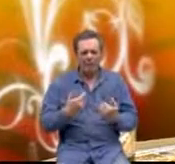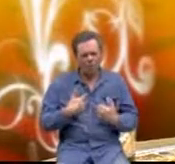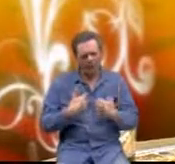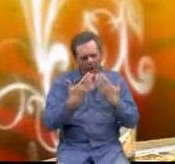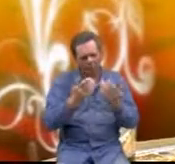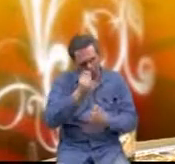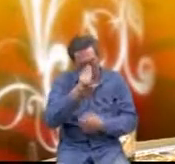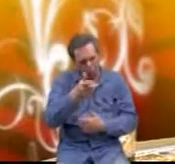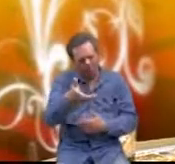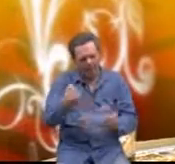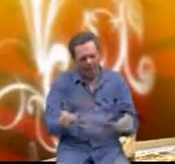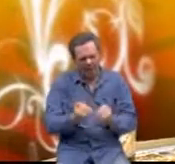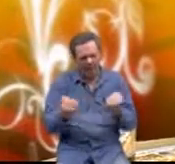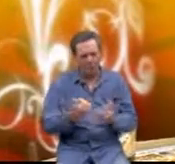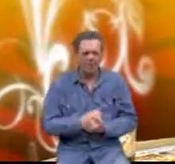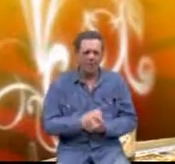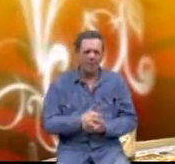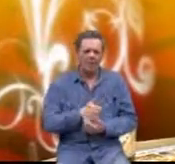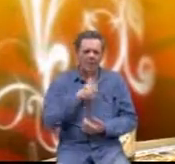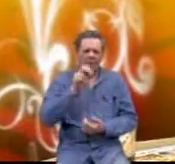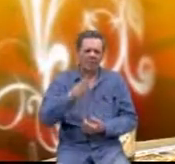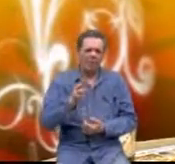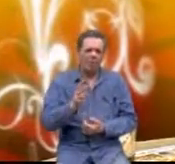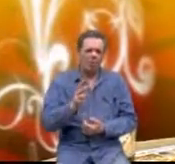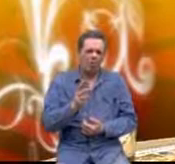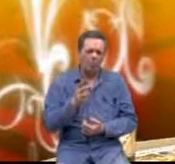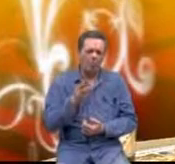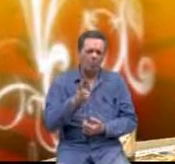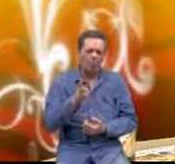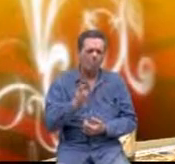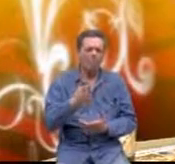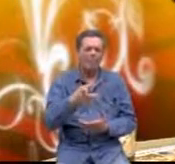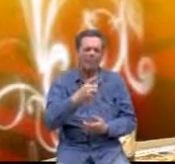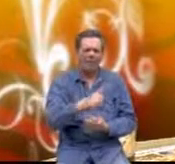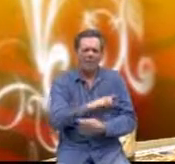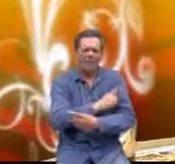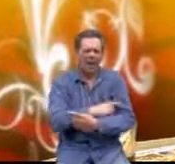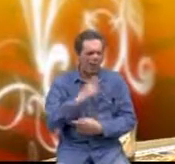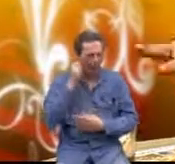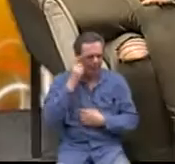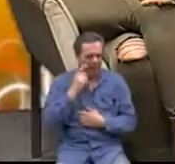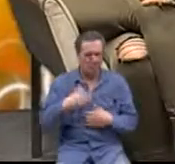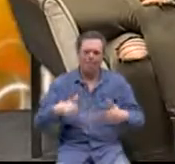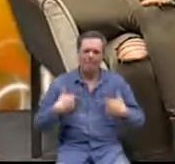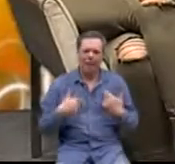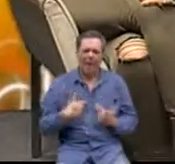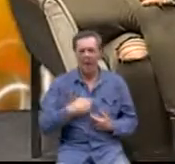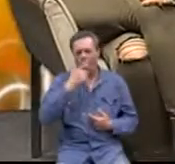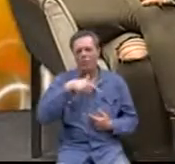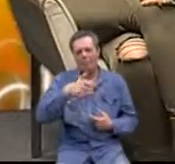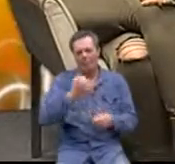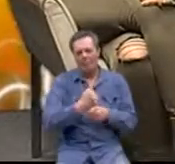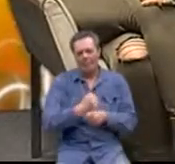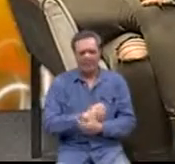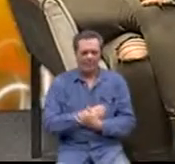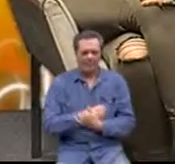poštovanje prema tim aktivnostima. Hvala. I zaista može samo ovako snažne, pametne, mlade osobe to sve